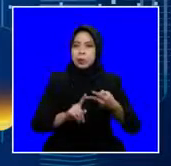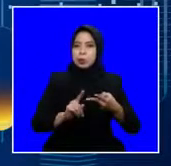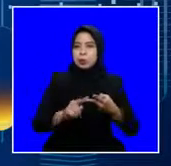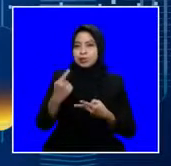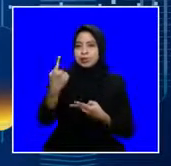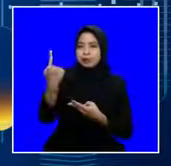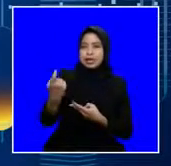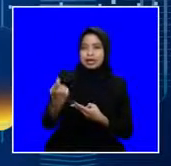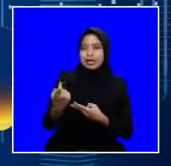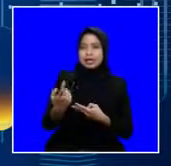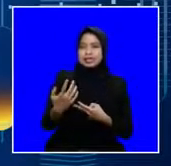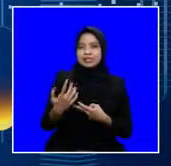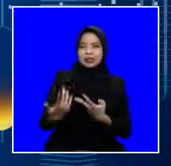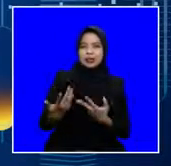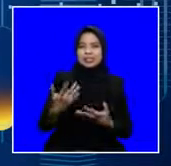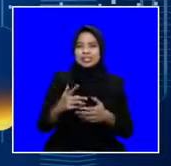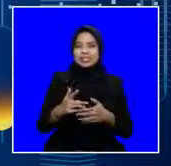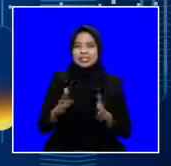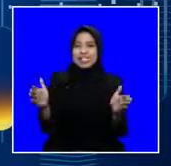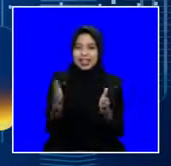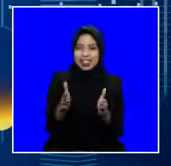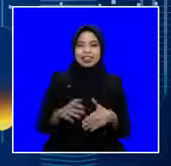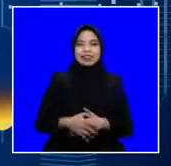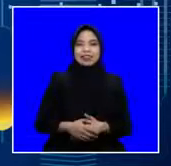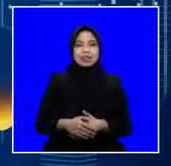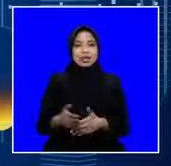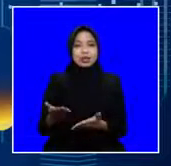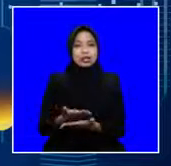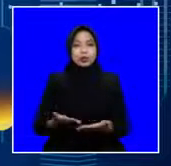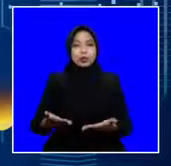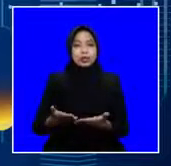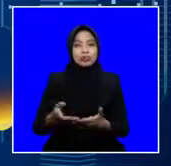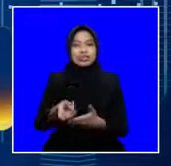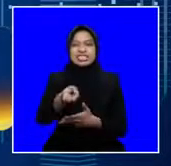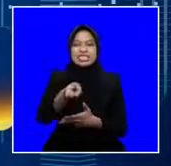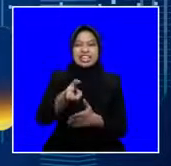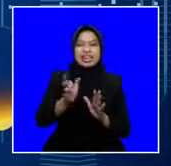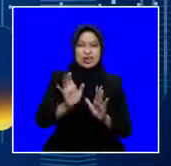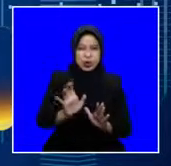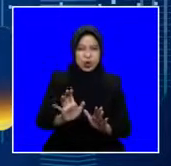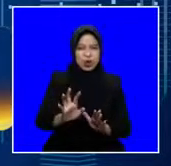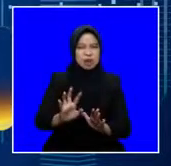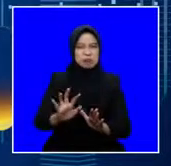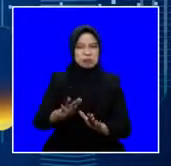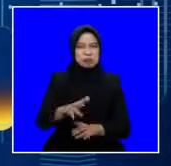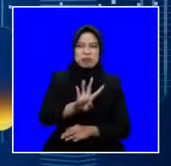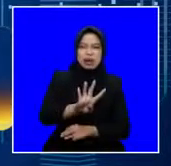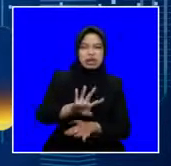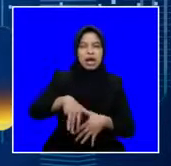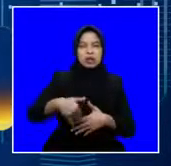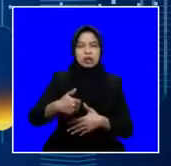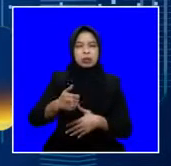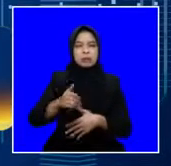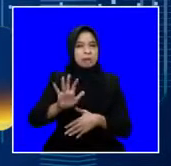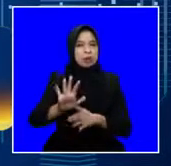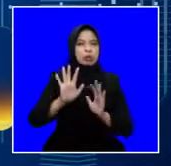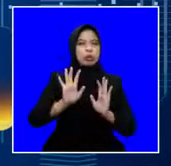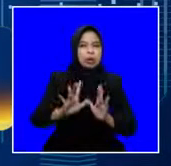bisa sampaikan secara singkat bahwa kejadian seperti itu sangat kecil, Mbak. Hanya 4 kejadian di